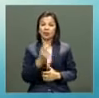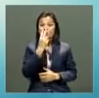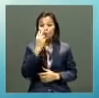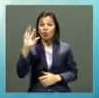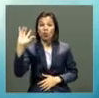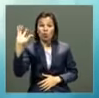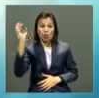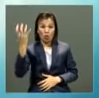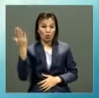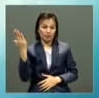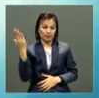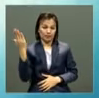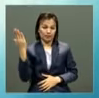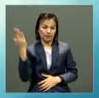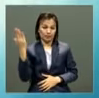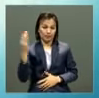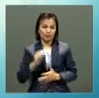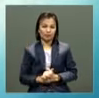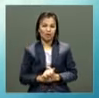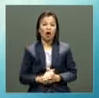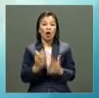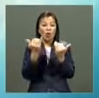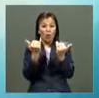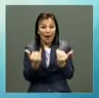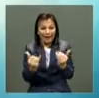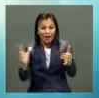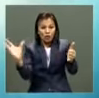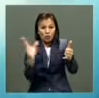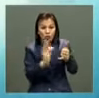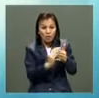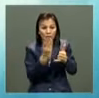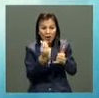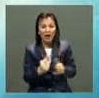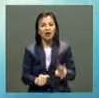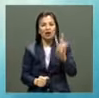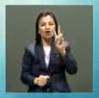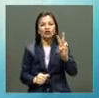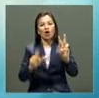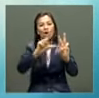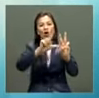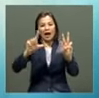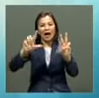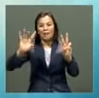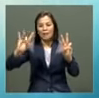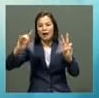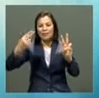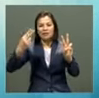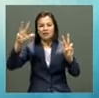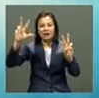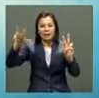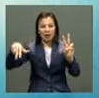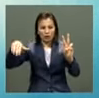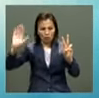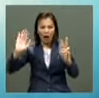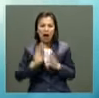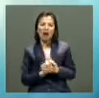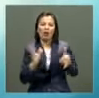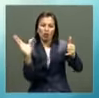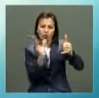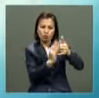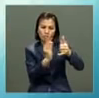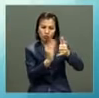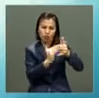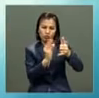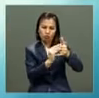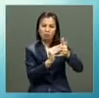ครับ2ล้านไปแล้วครับวันนี้นะครับ2ล้านกับ 83,000 กว่ารายนะครับ